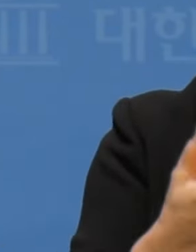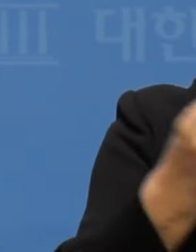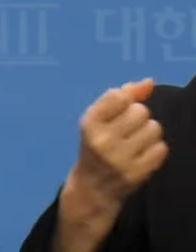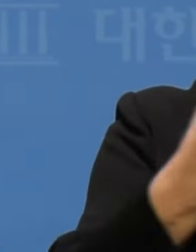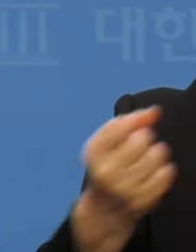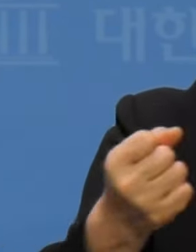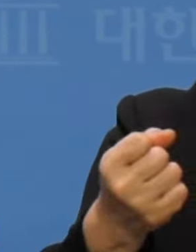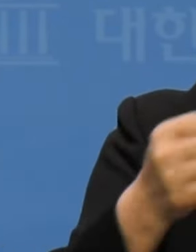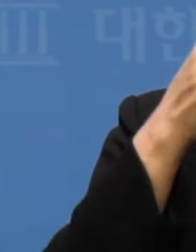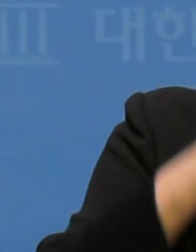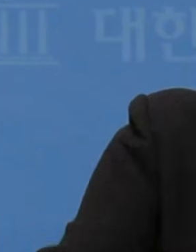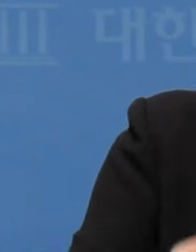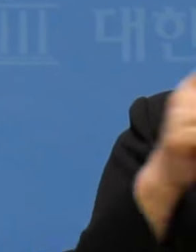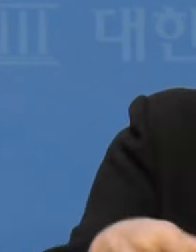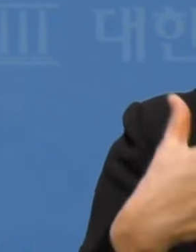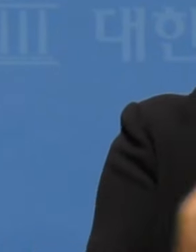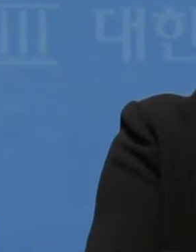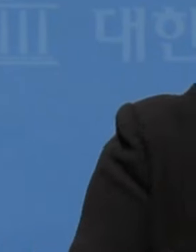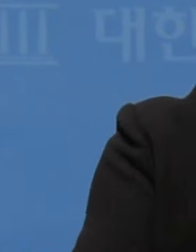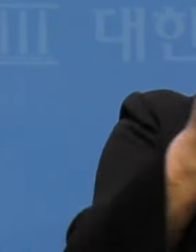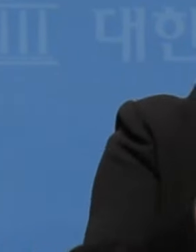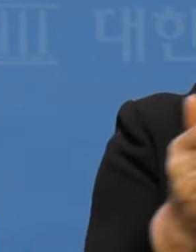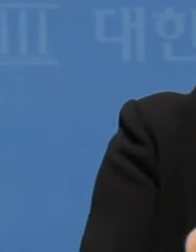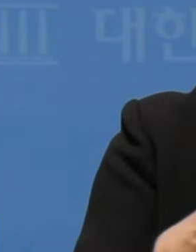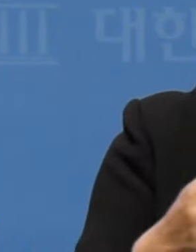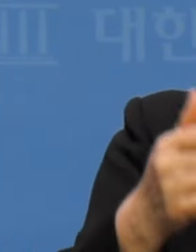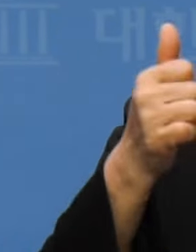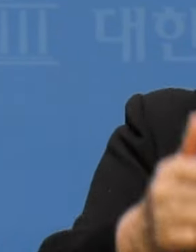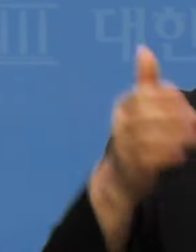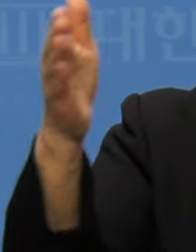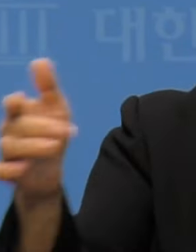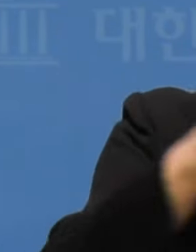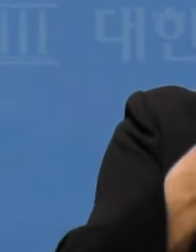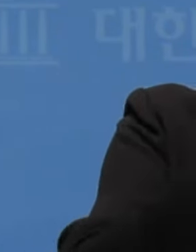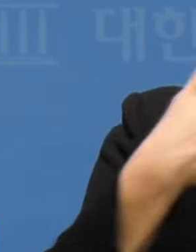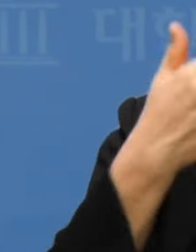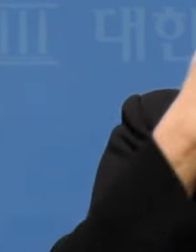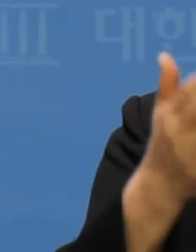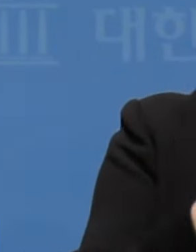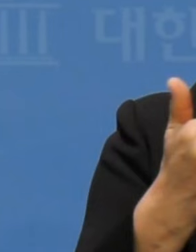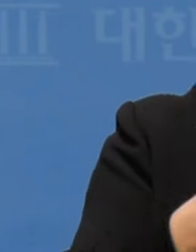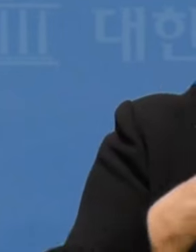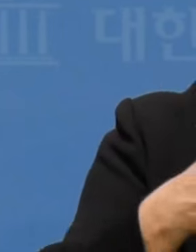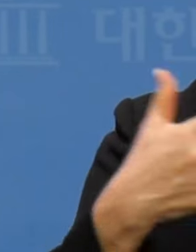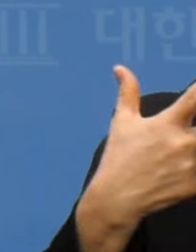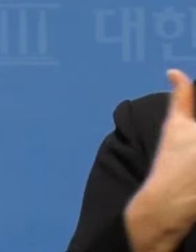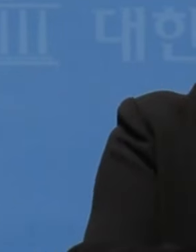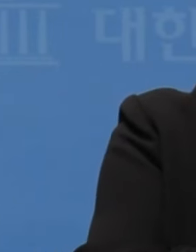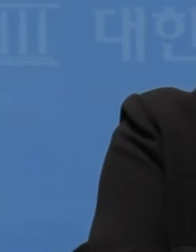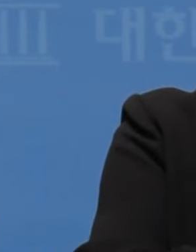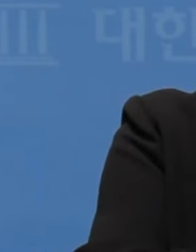갈라치기 하는 등 백신 패스를 통해 임상실험 기간도 충분히 갖지 않은 급조된 백신